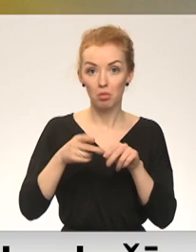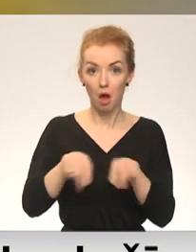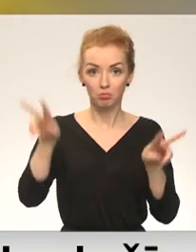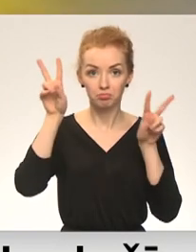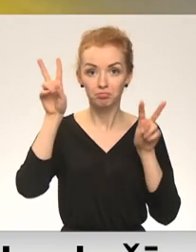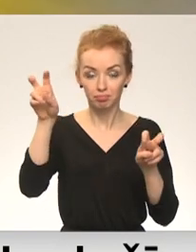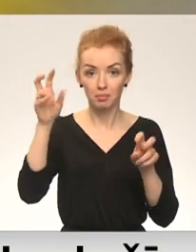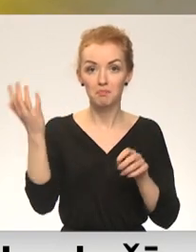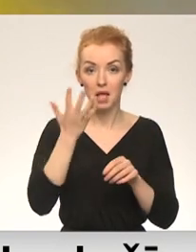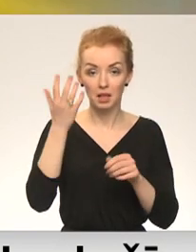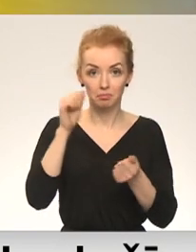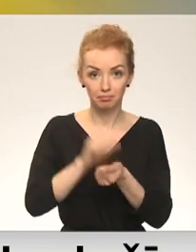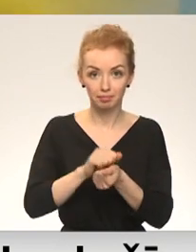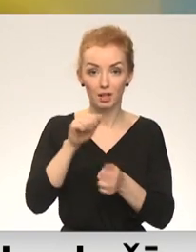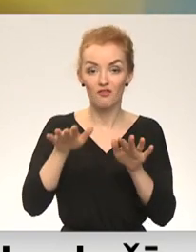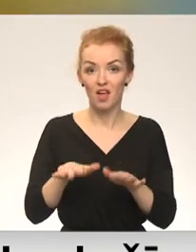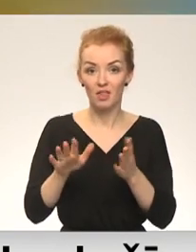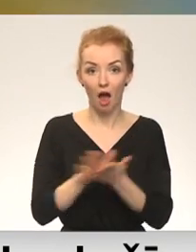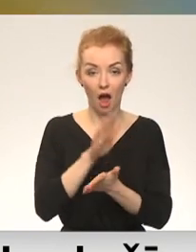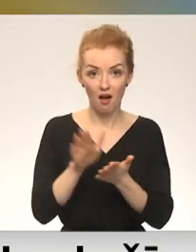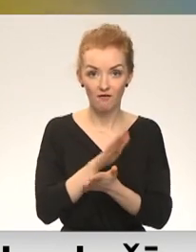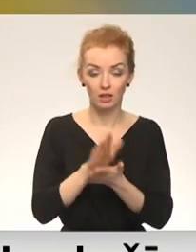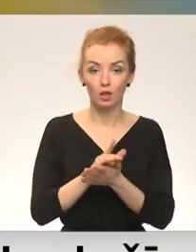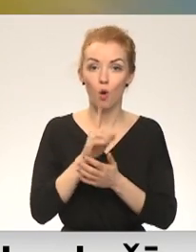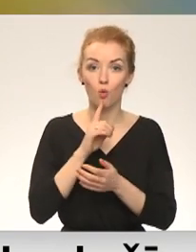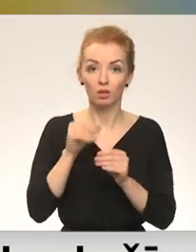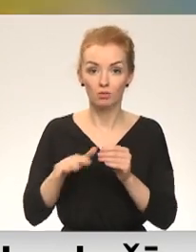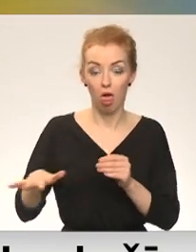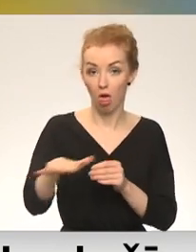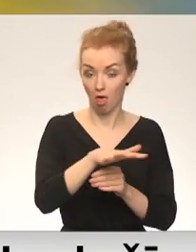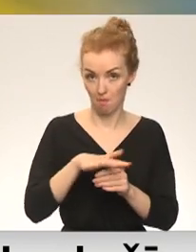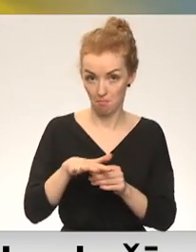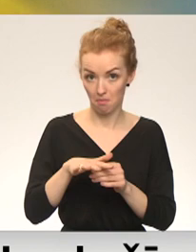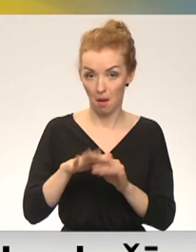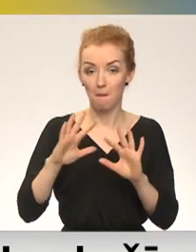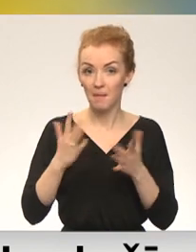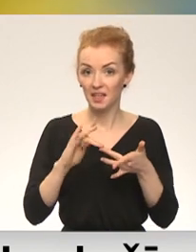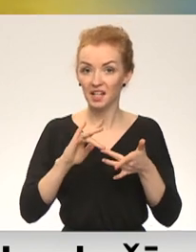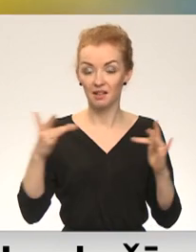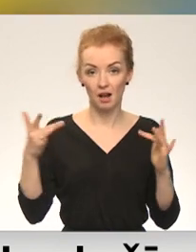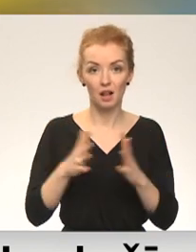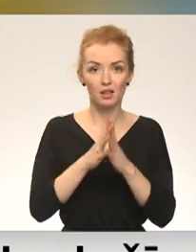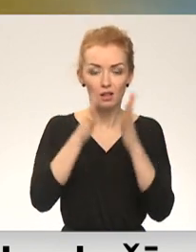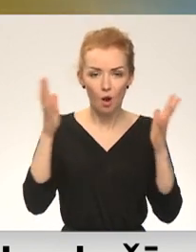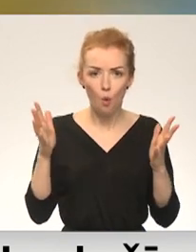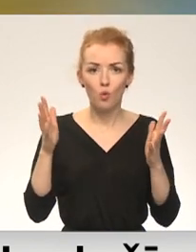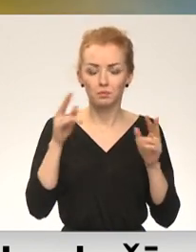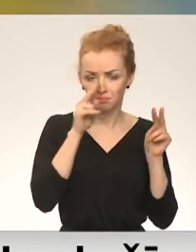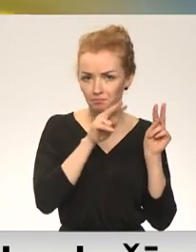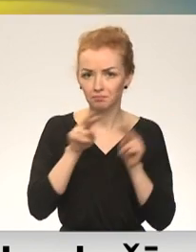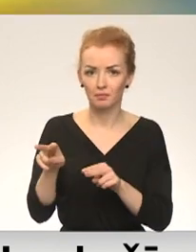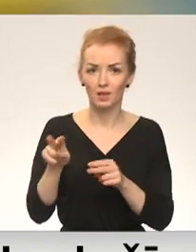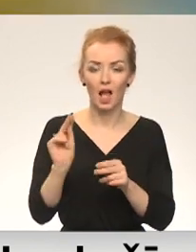lapā piekdien iznācis vietējā laikraksta Lūdzas zeme kārtējais numurs. Tikmēr sociālajos tīklos daudz lielāku uzmanību